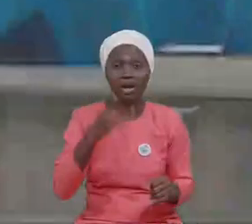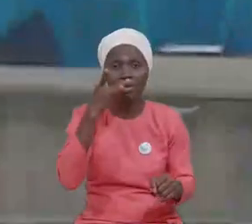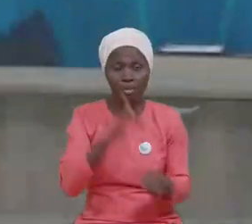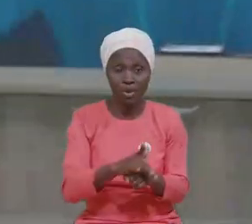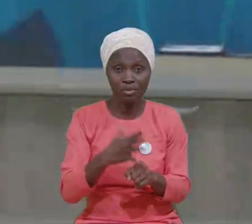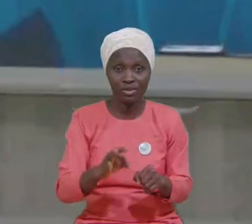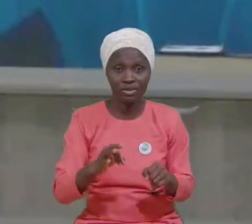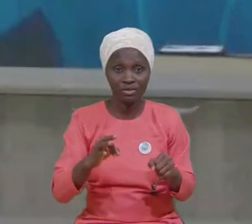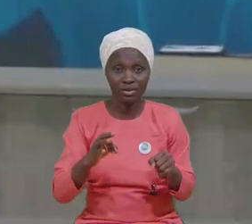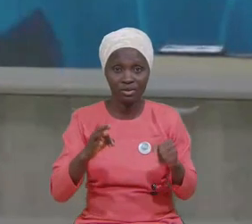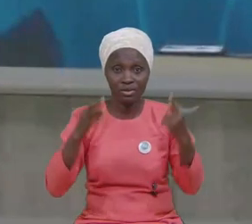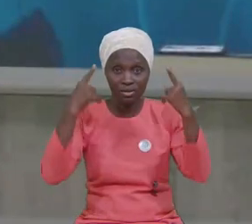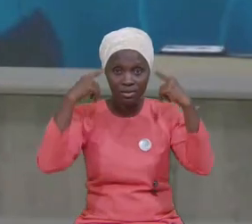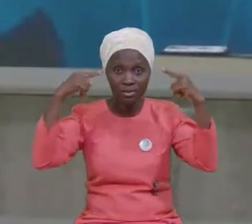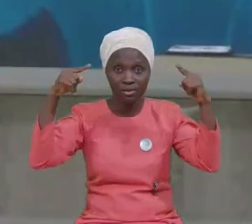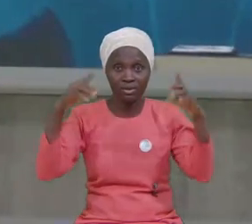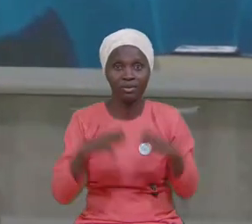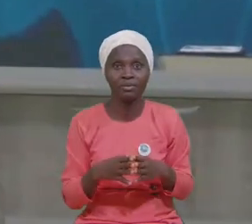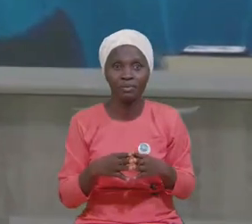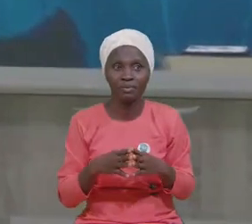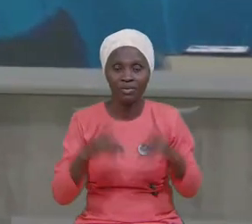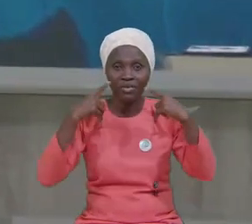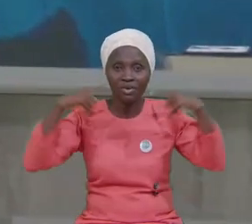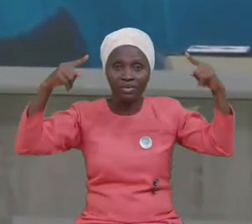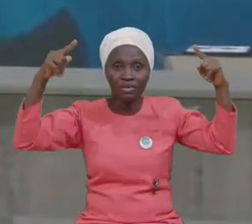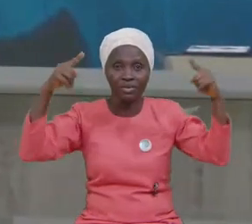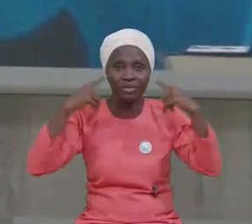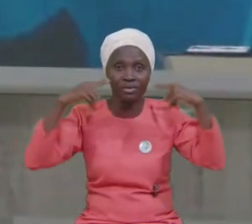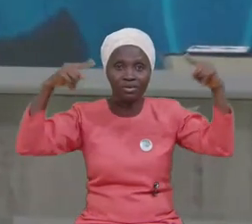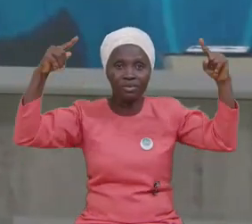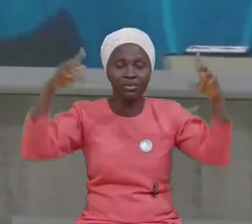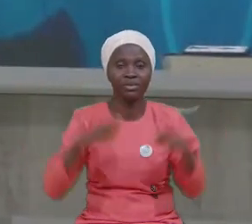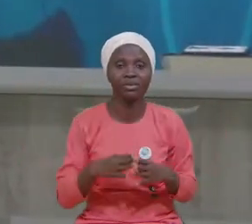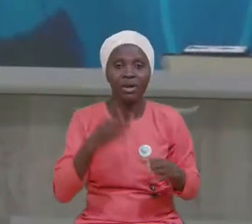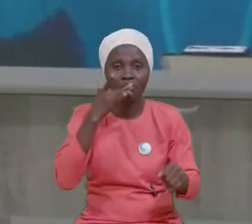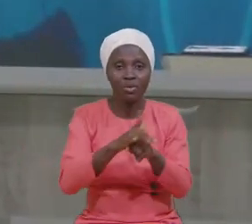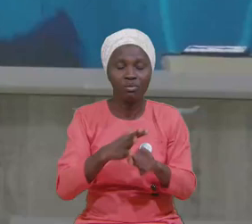Et la promesse du succès, la promesse de briller,